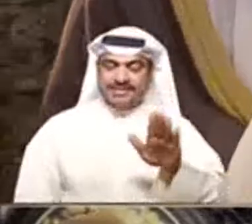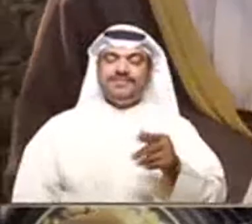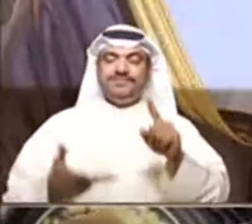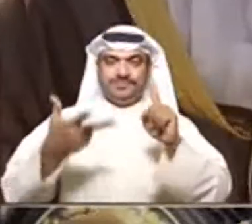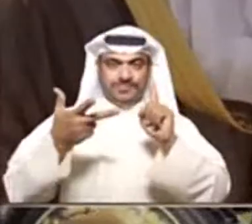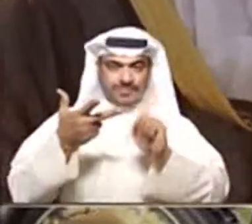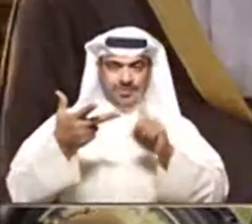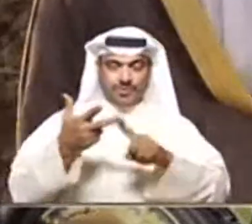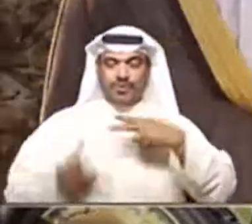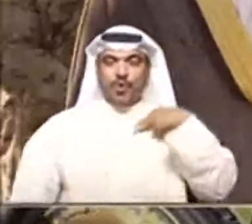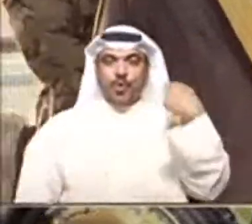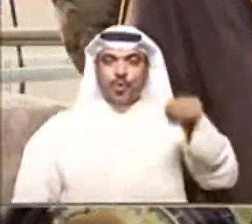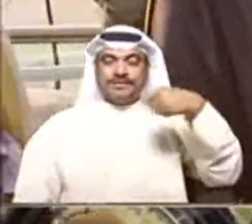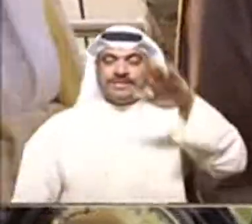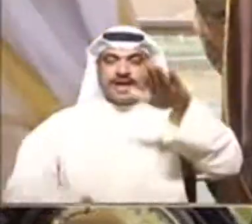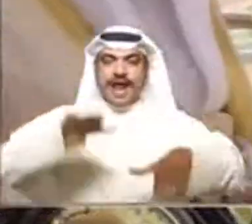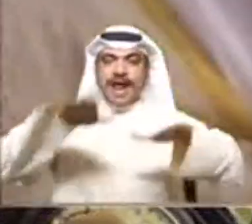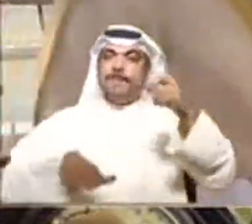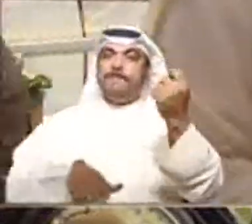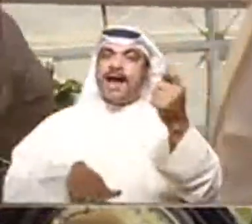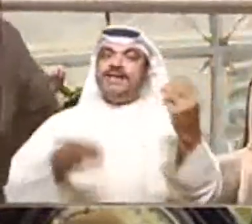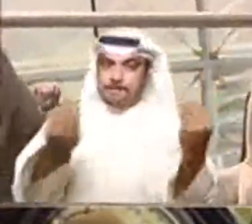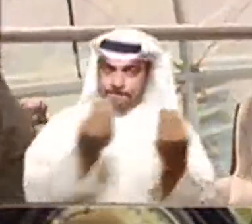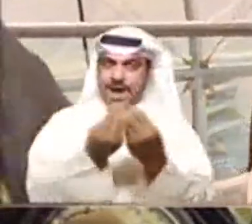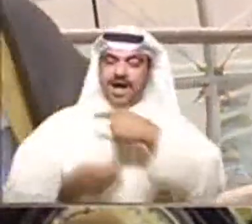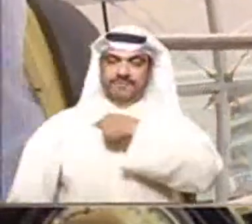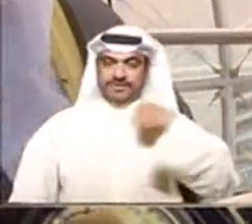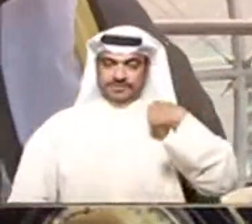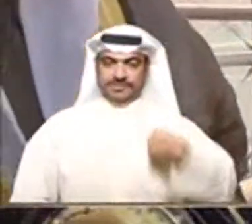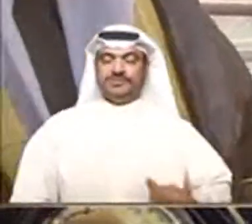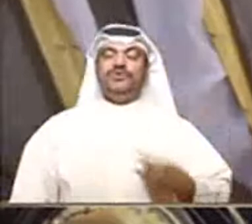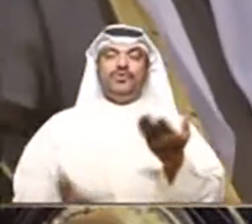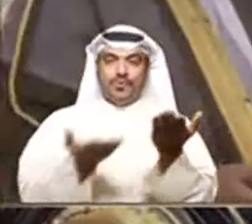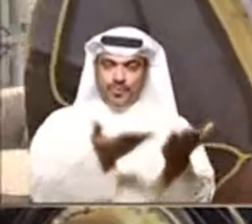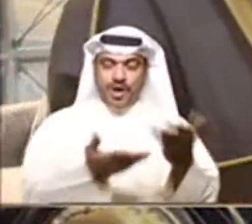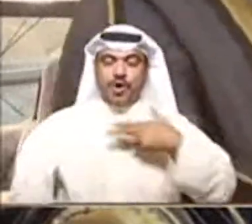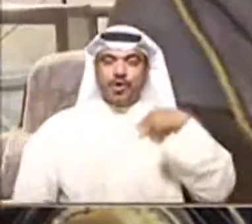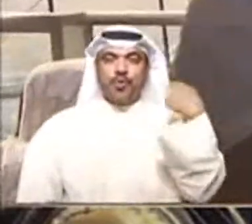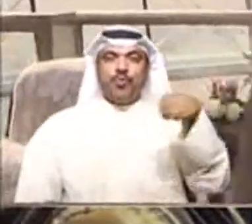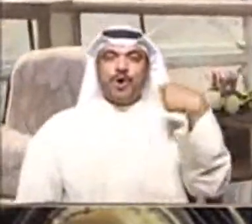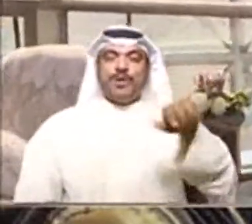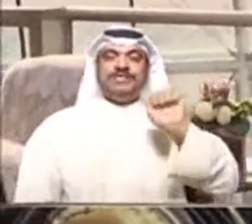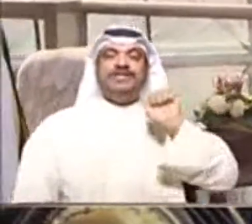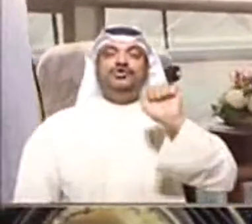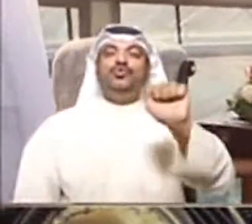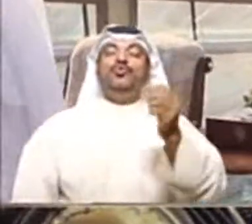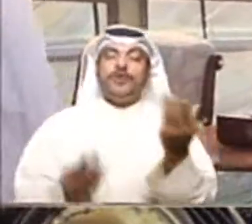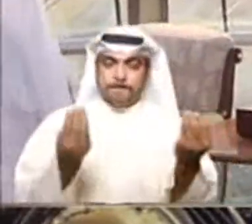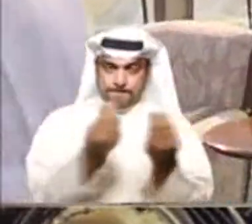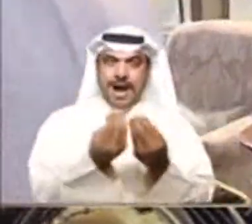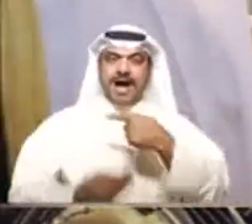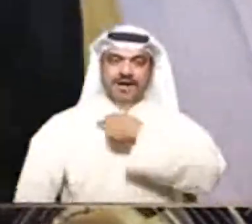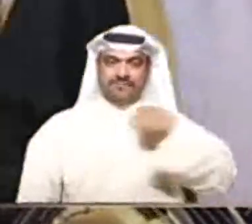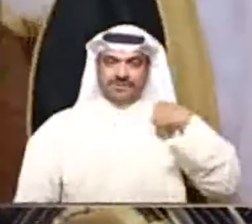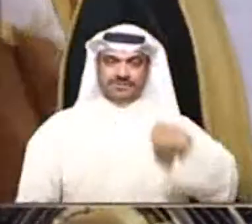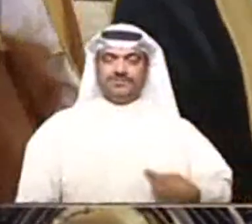الصالح ووزير المالية الدكتور نايف فلاح الحجرف ووزير الشؤون الاجتماعية والعمل ووزير الدولة للشؤون